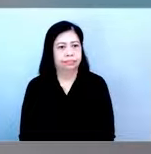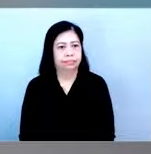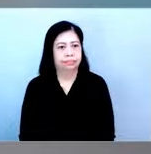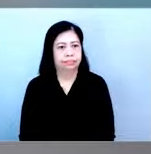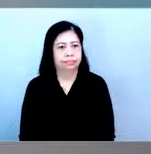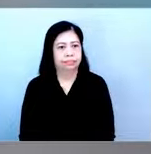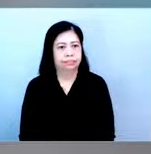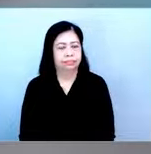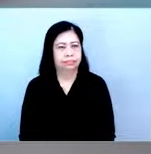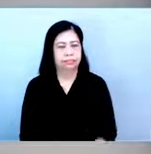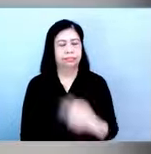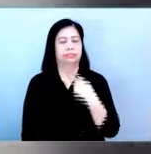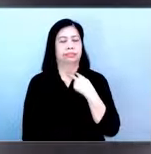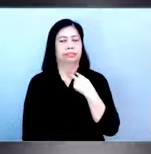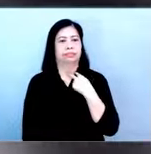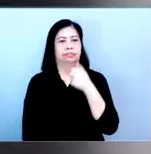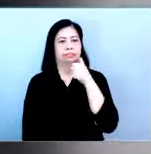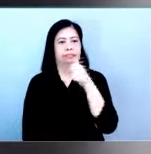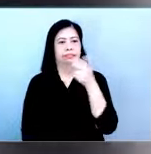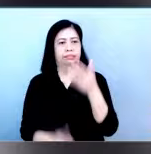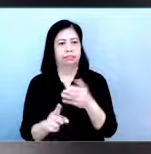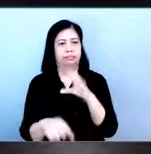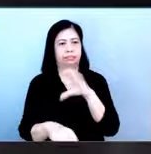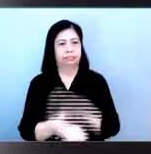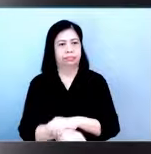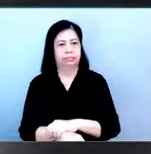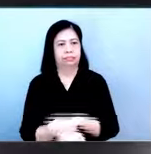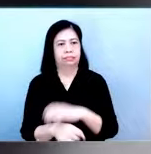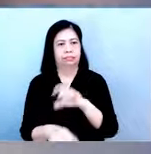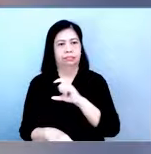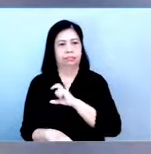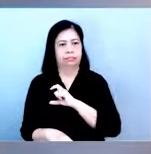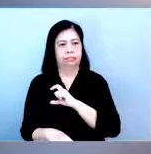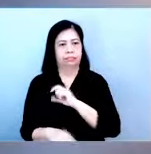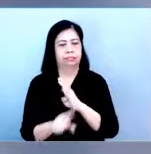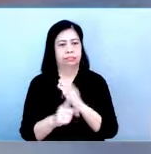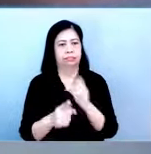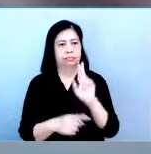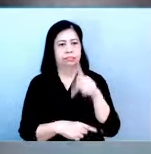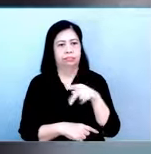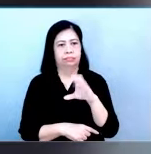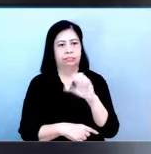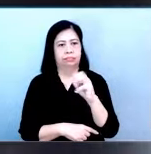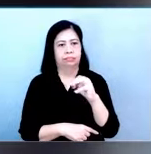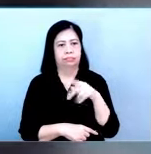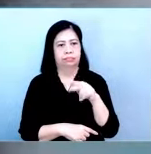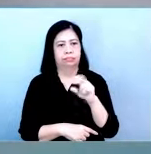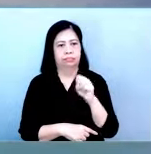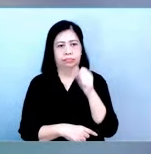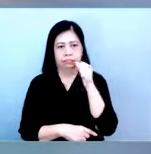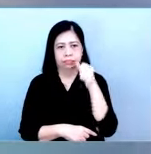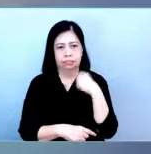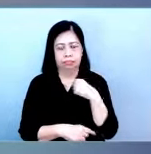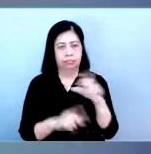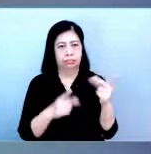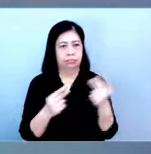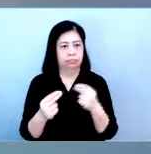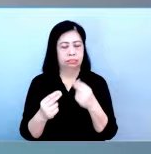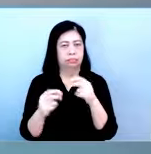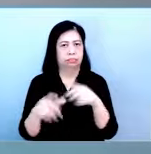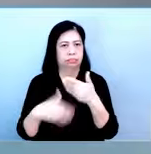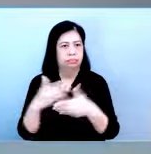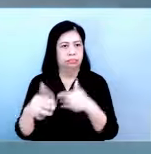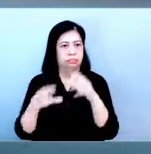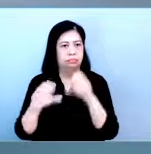Hindi na pumalag ang babaeng yan nang pusasan ng mga pulis Quezon City sa barangay UP Campus kahapon. Nagsagawa ng entrapment operation